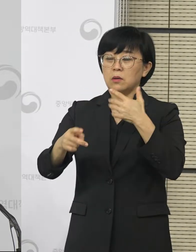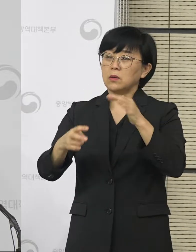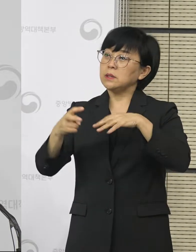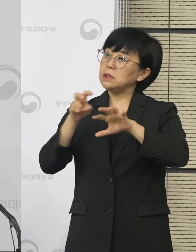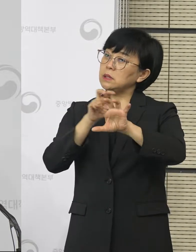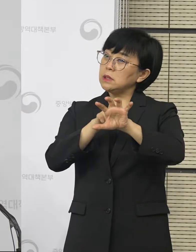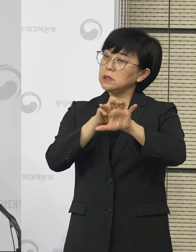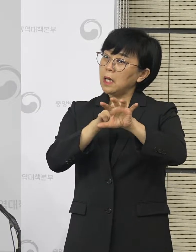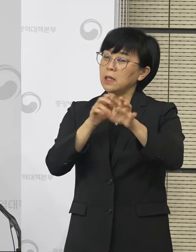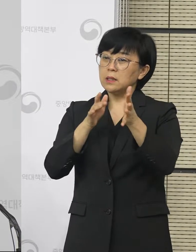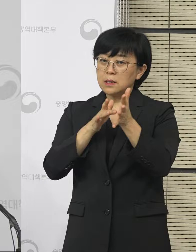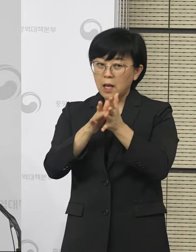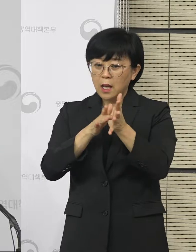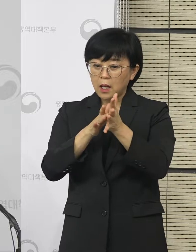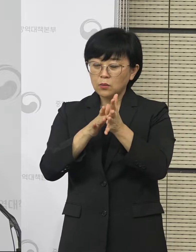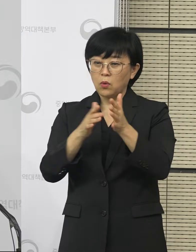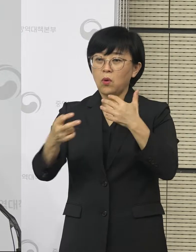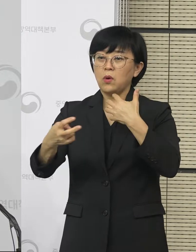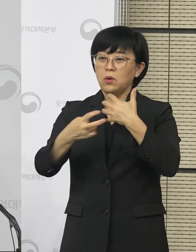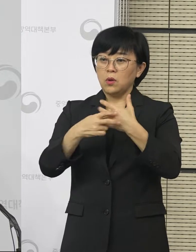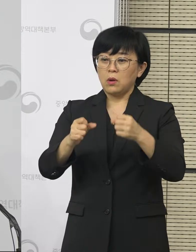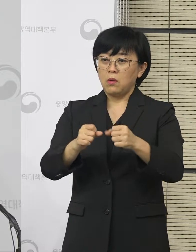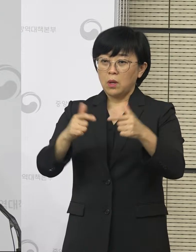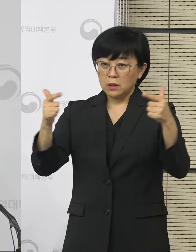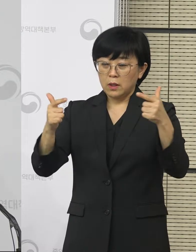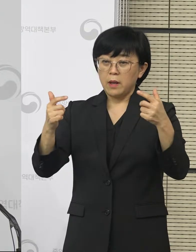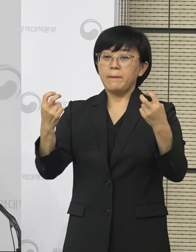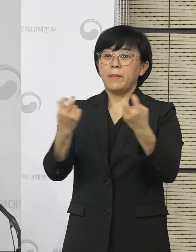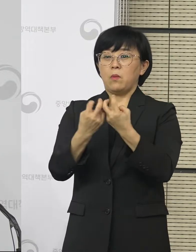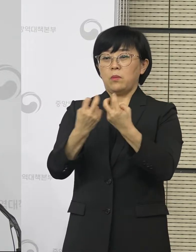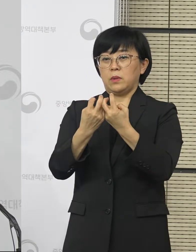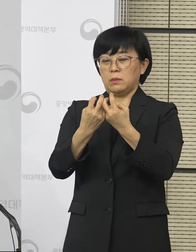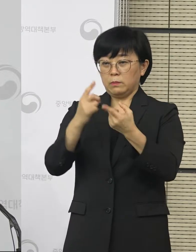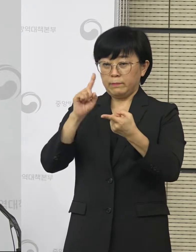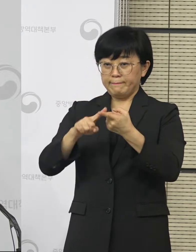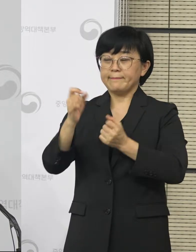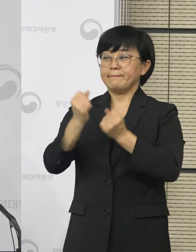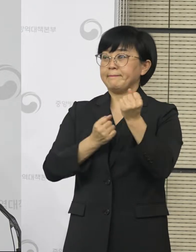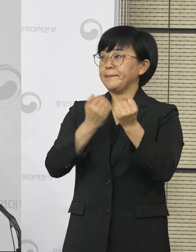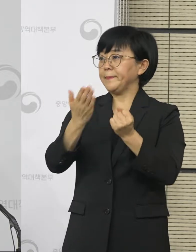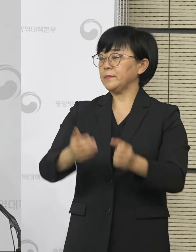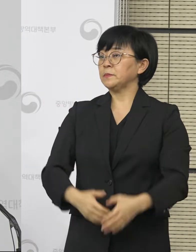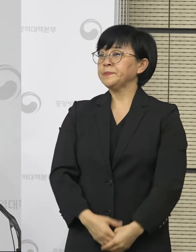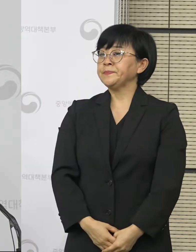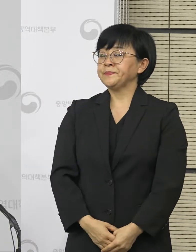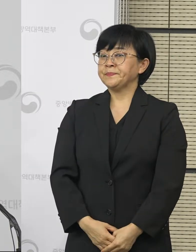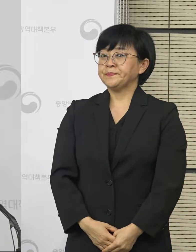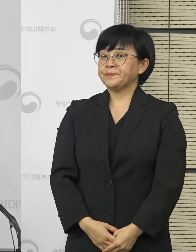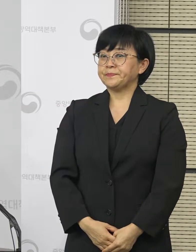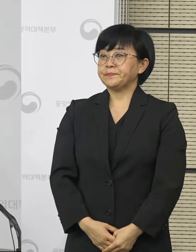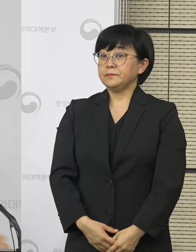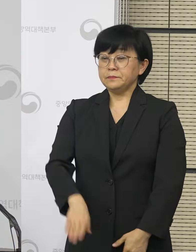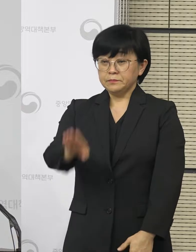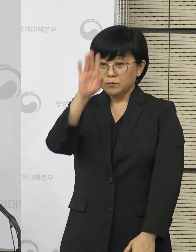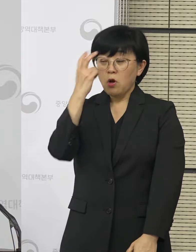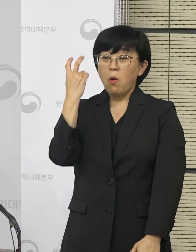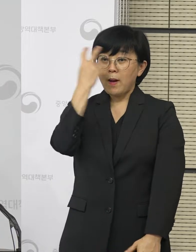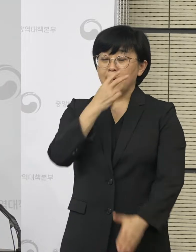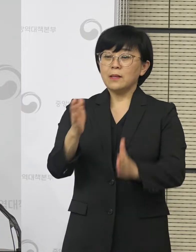사용 승인과 의료기관까지의 검사 확대 방안에 대해서 말씀을 드리겠습니다.